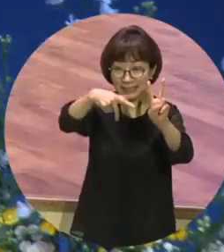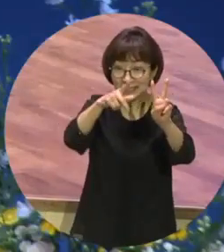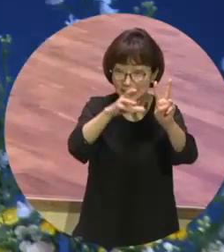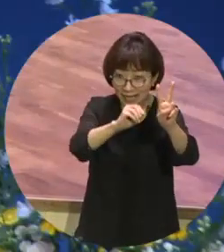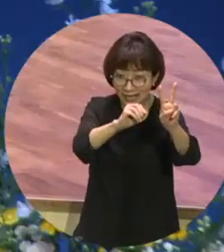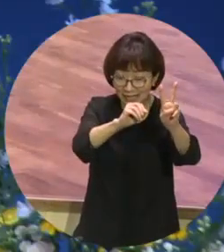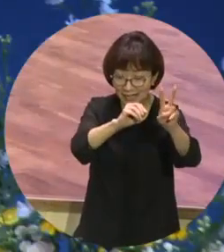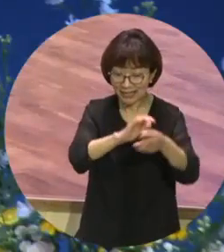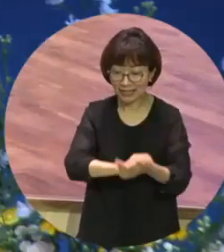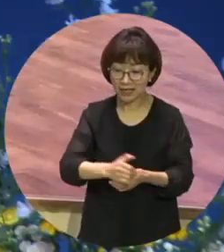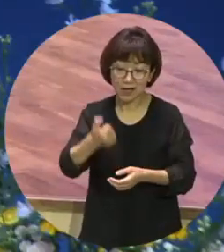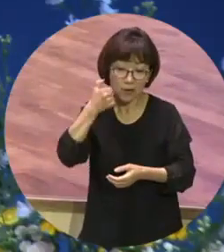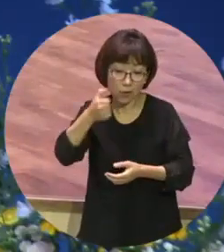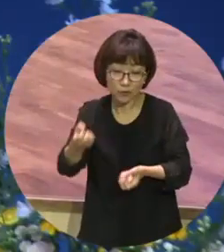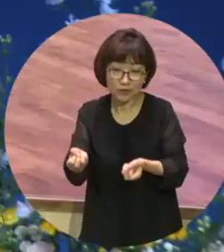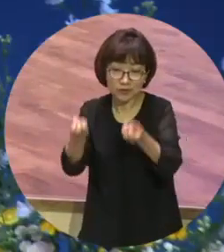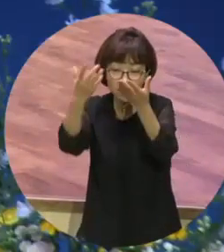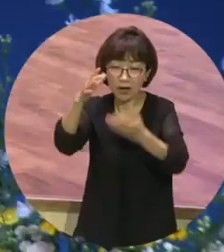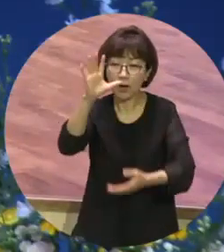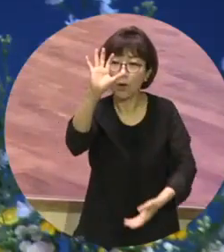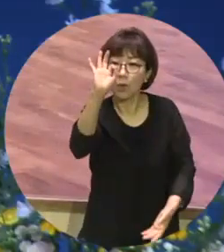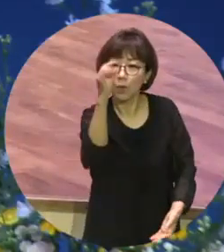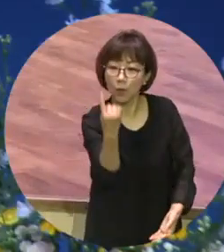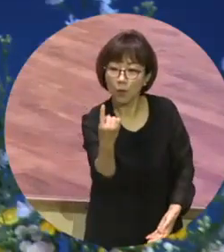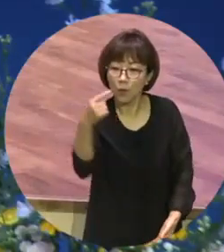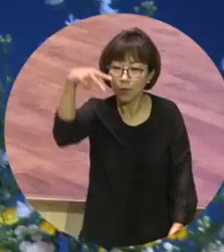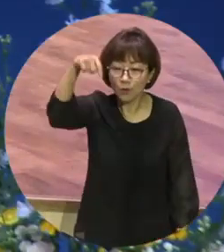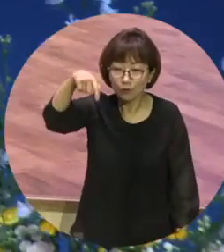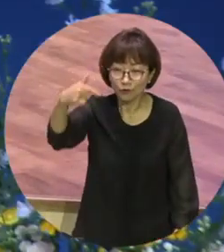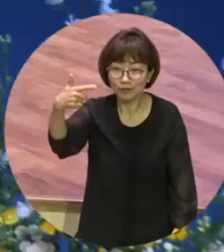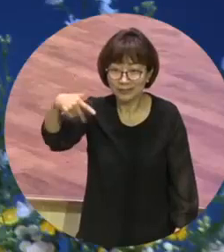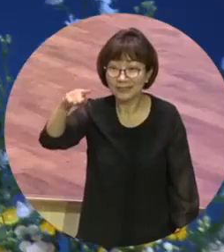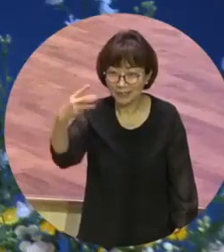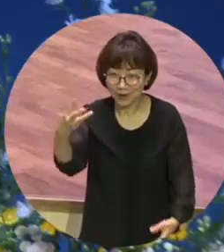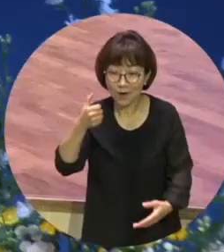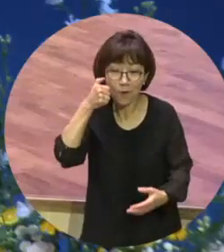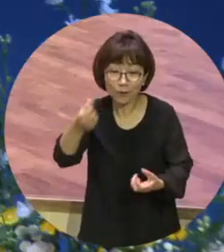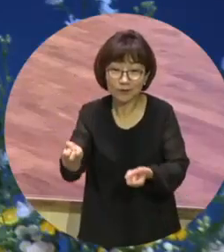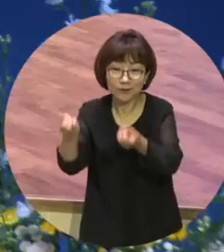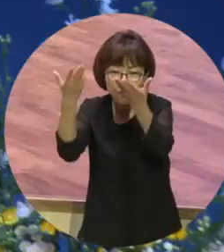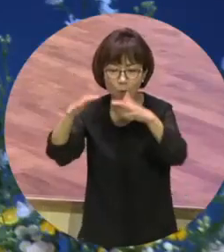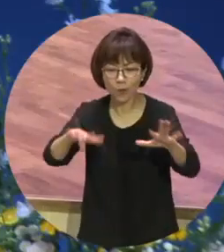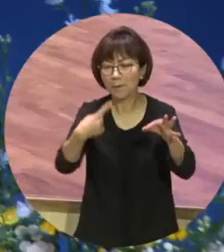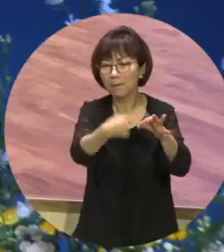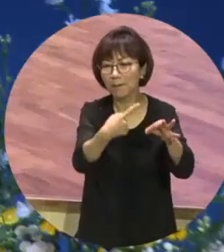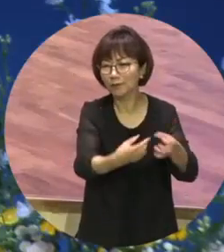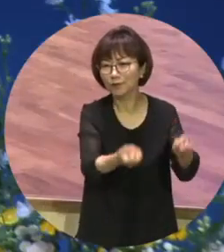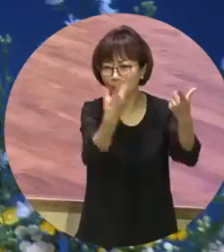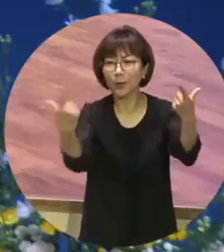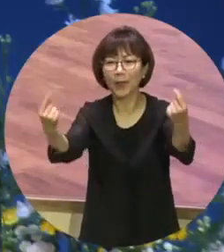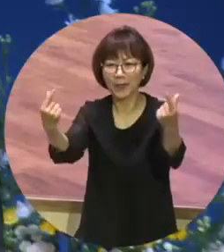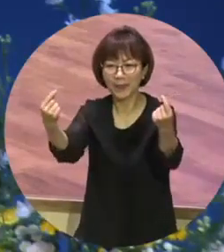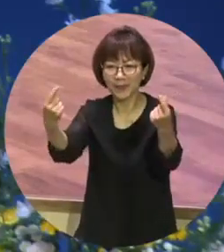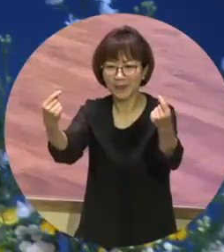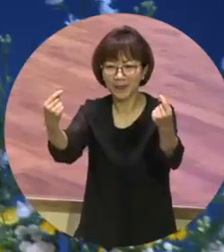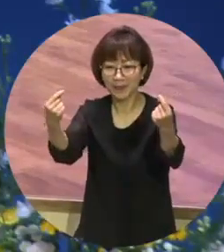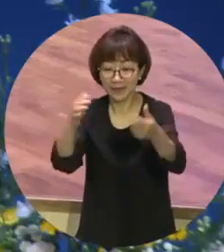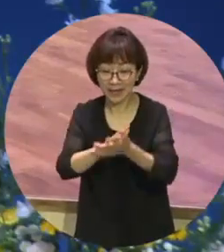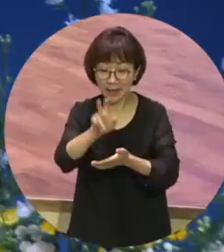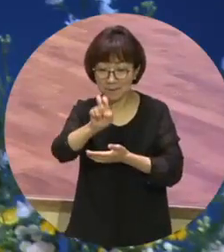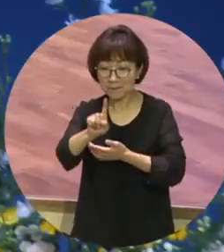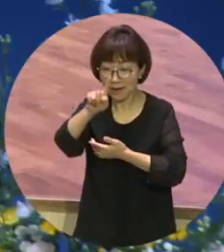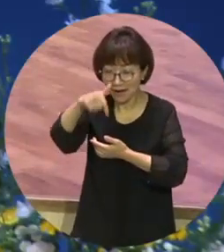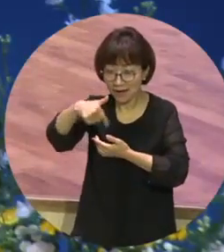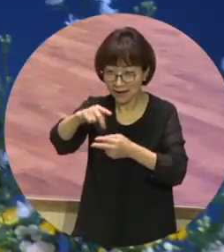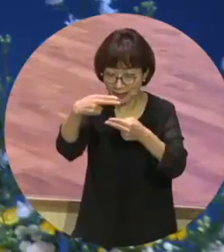이미 이름에 오순절 날이 맥추절이거든요. 오순절 날, 이 오순절 이때 마가다락방에 성령이